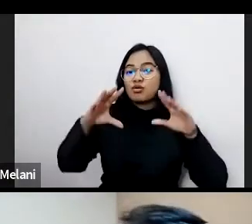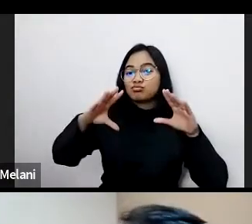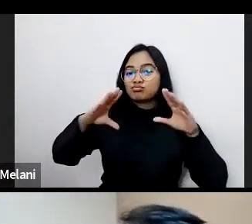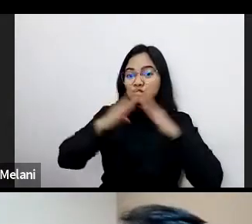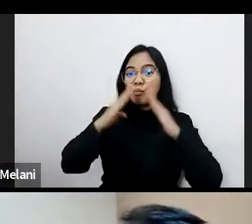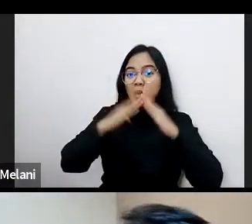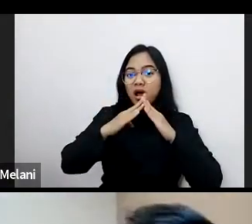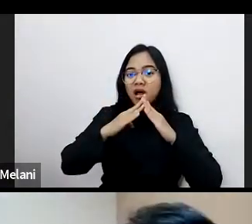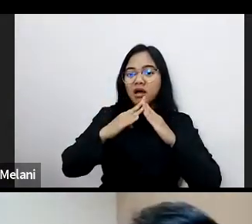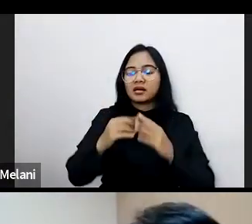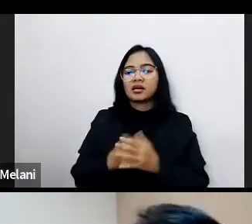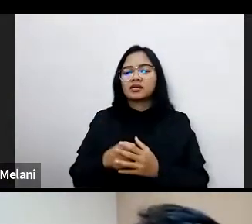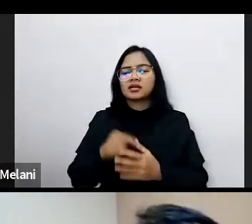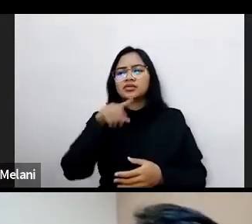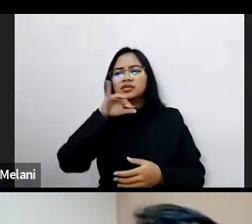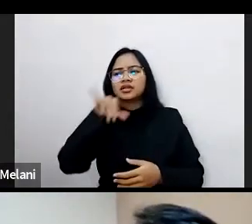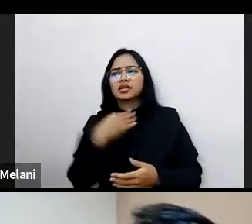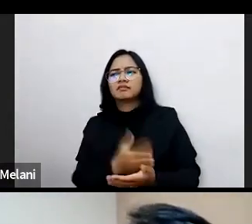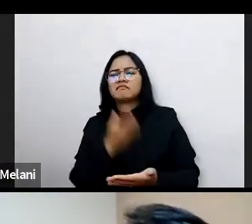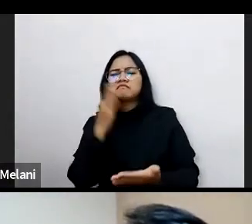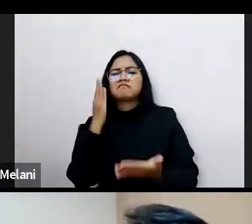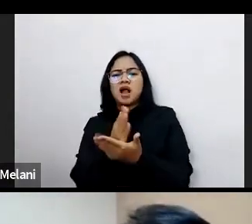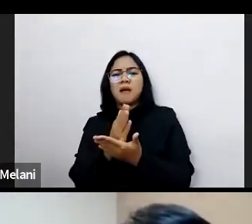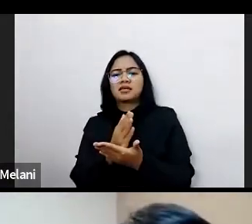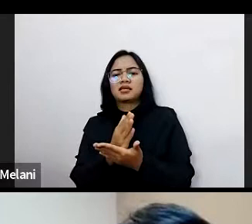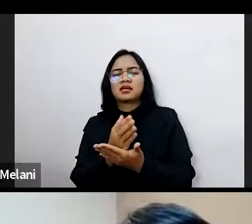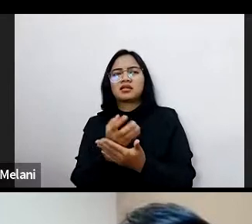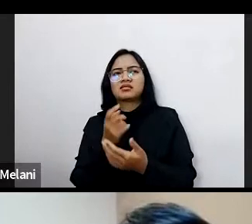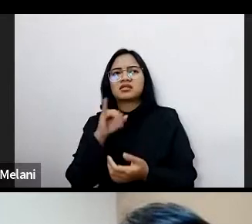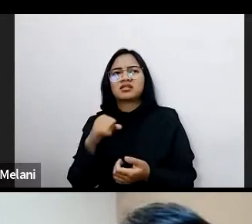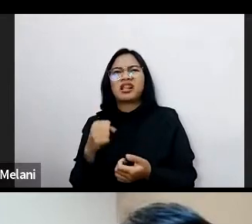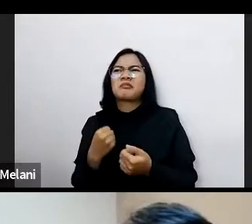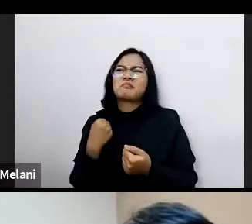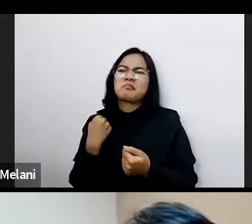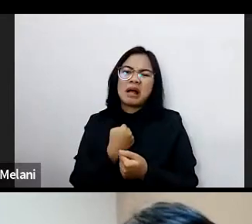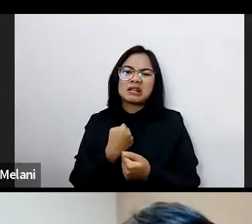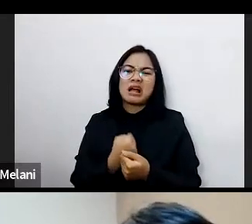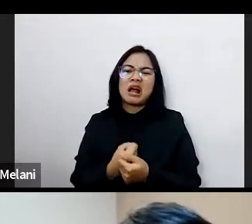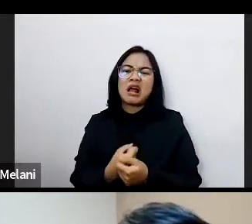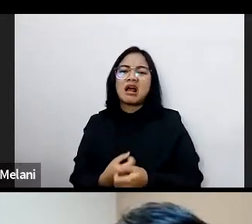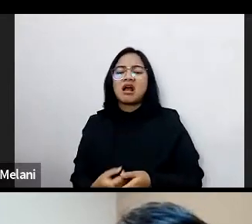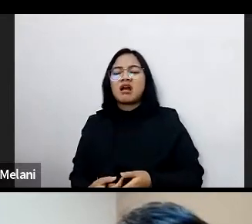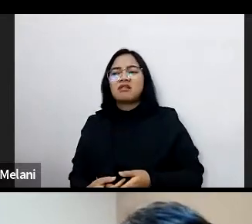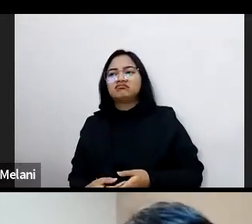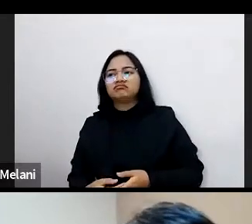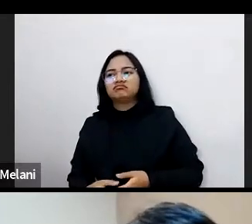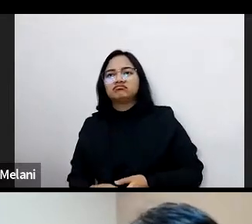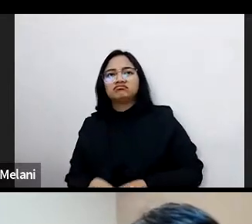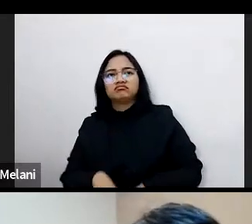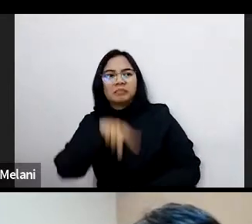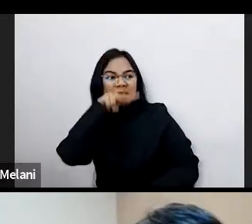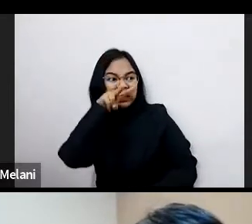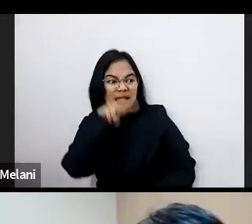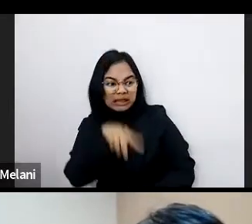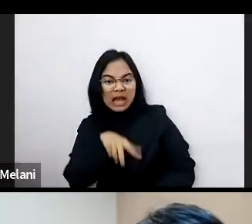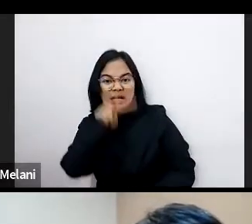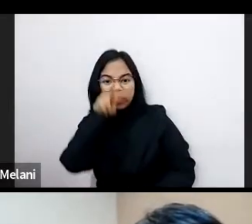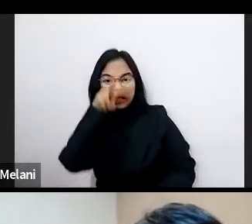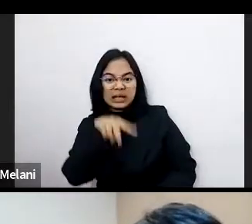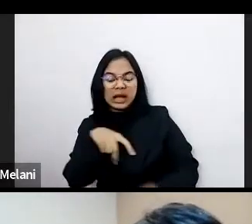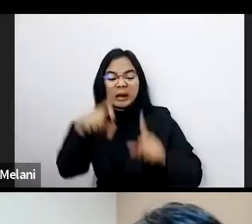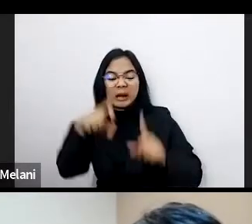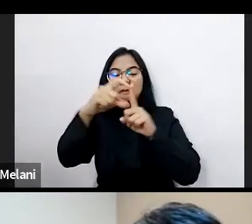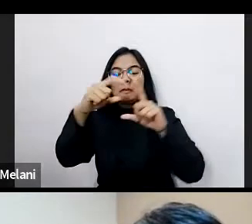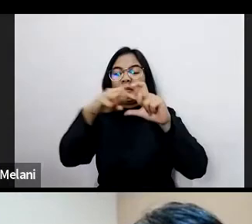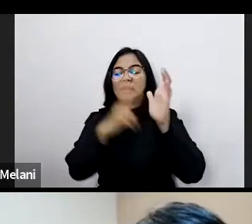itu menjadi penghambat. Misalnya ya terpaksa kegiatan penelitian harus ditunda, kemudian duduk untuk itu ya harus